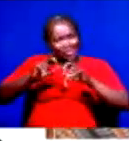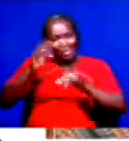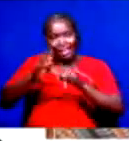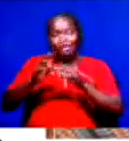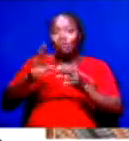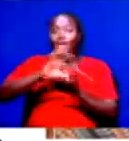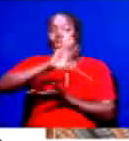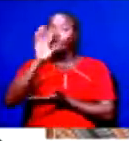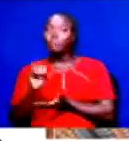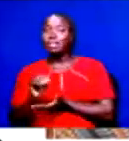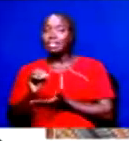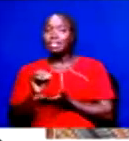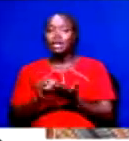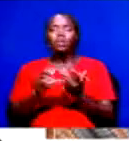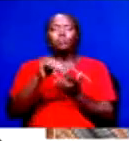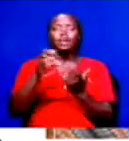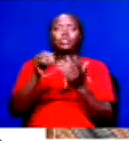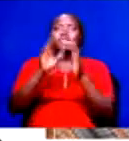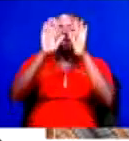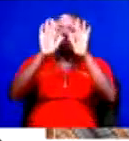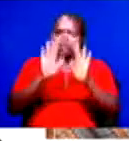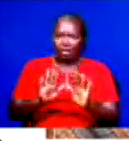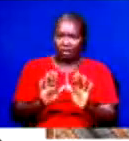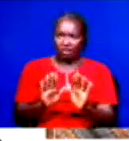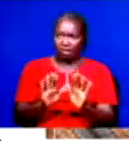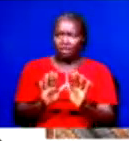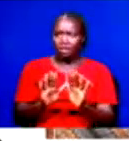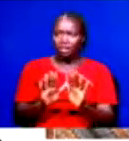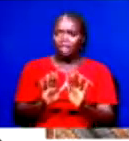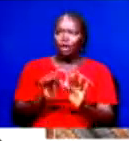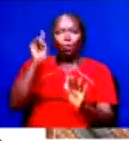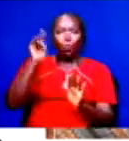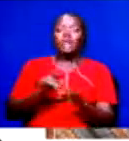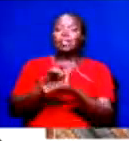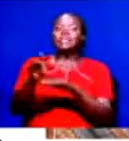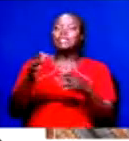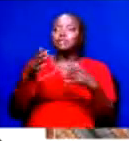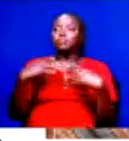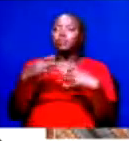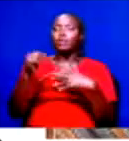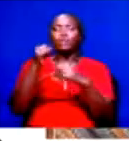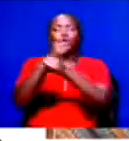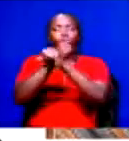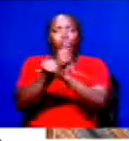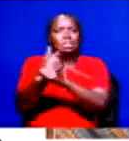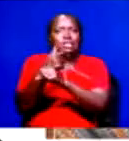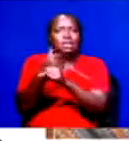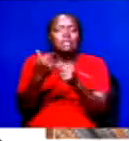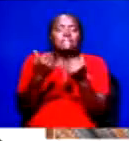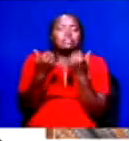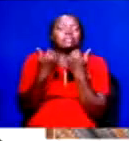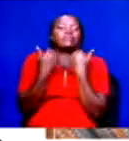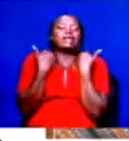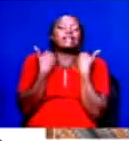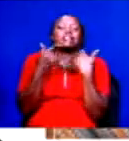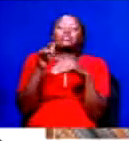budgeting priority ni nini. Hatuwezi tuma watu waende watuchunge pale ili sisi tulime, na